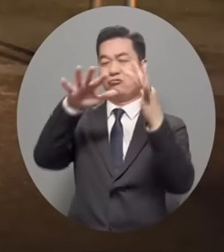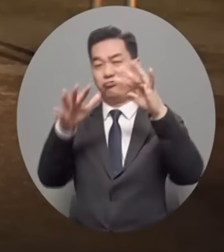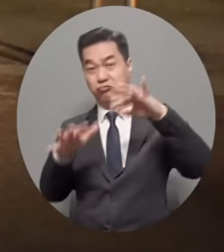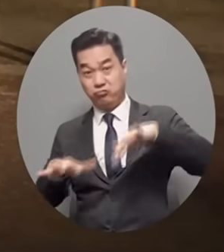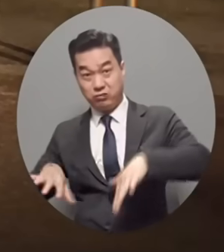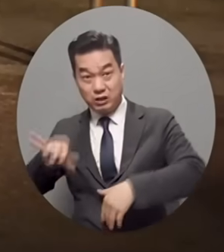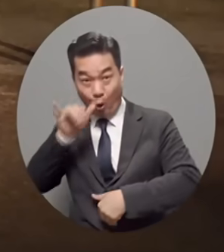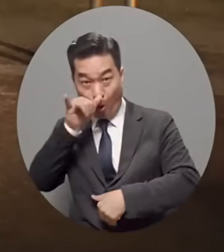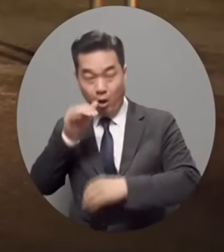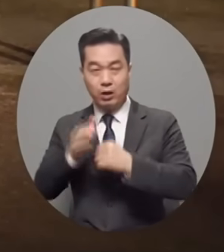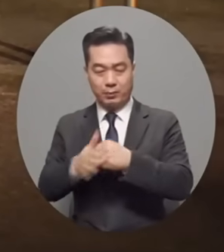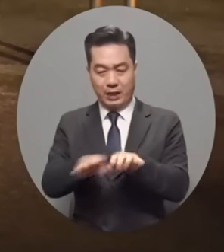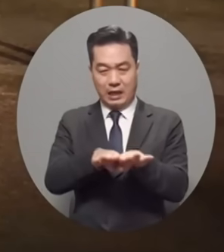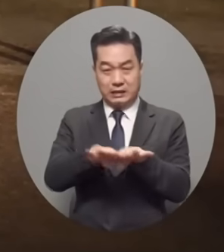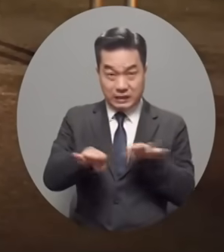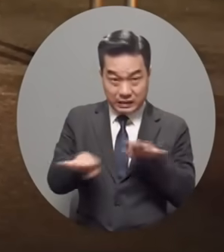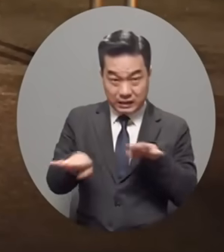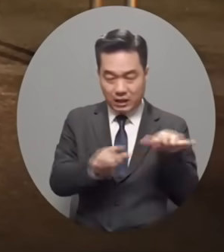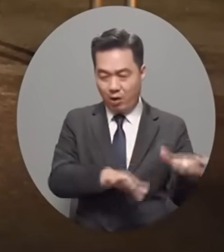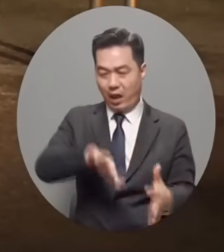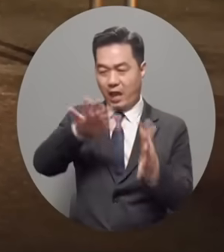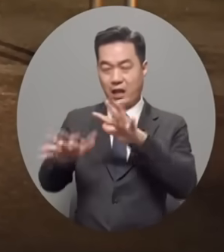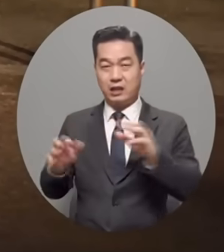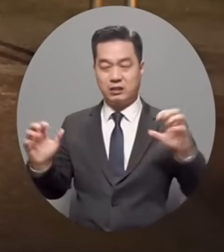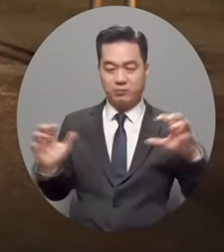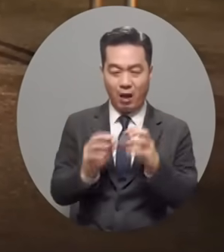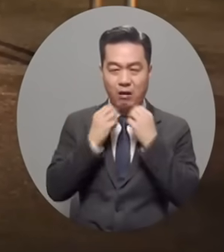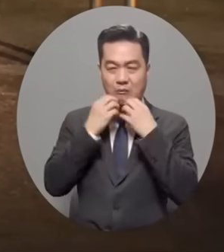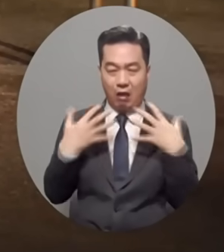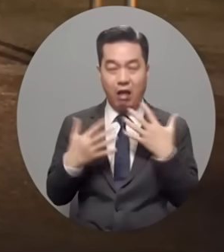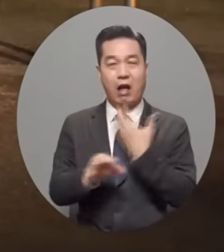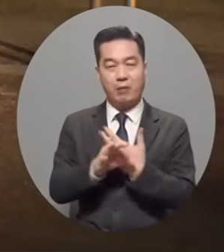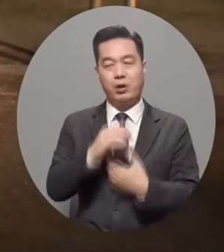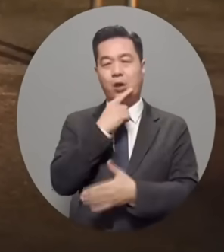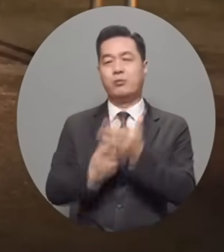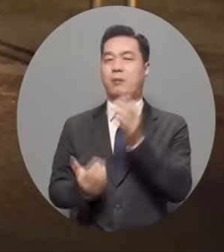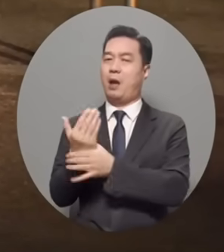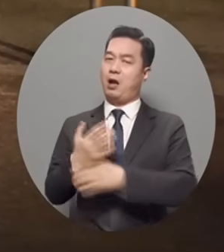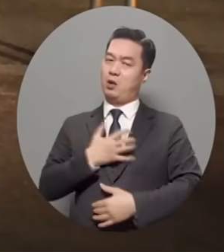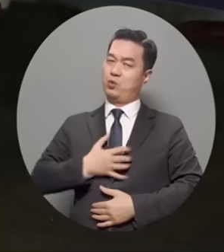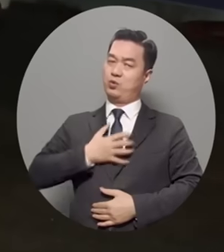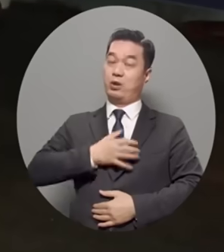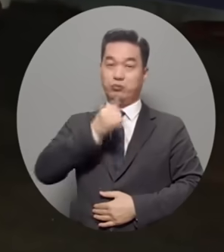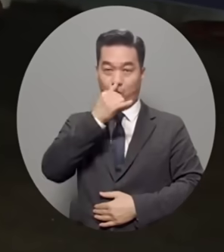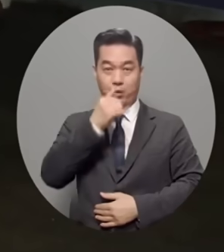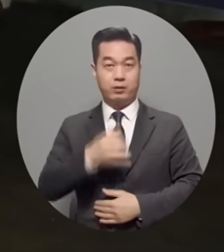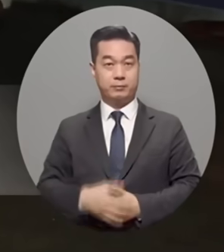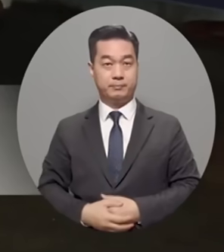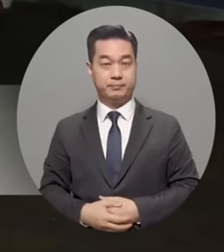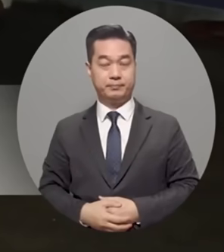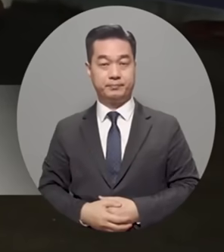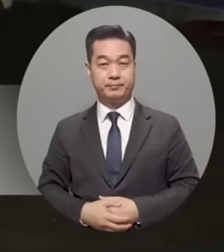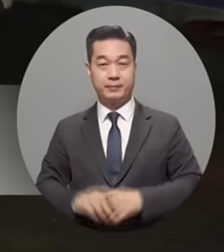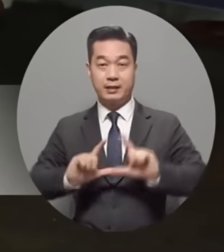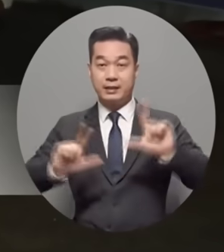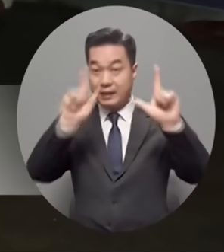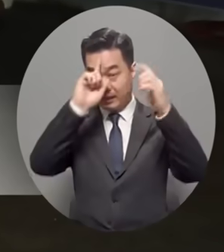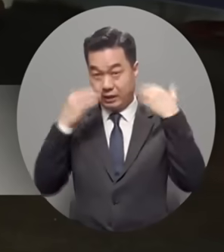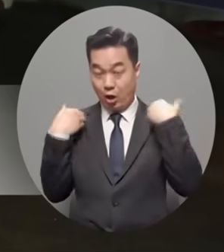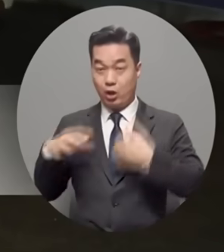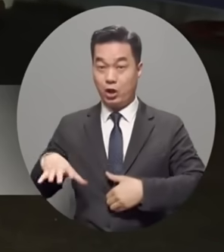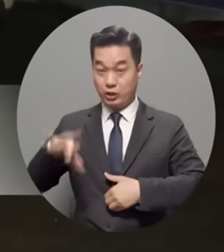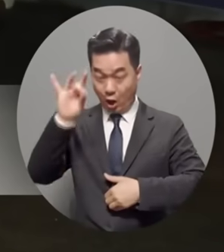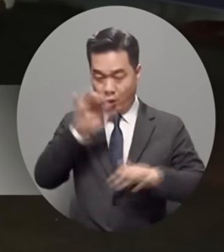지진 해일까지 중첩돼 파고가 높아지면 피해가 발생할 가능성도 여전합니다. 기상청은 처음 도달한